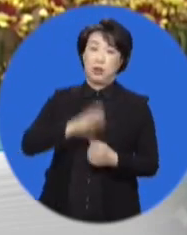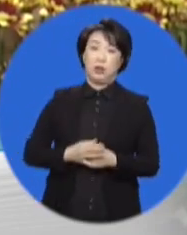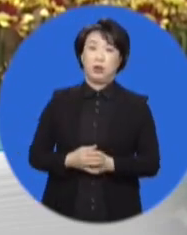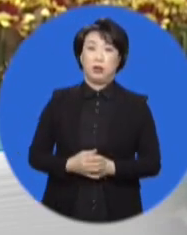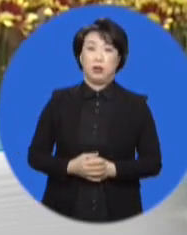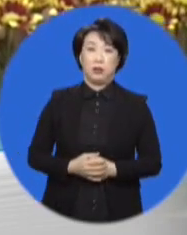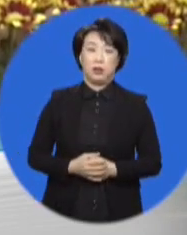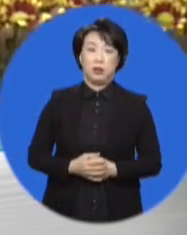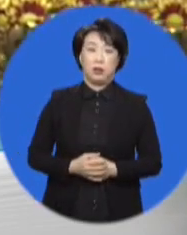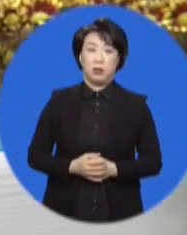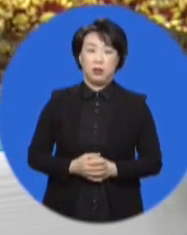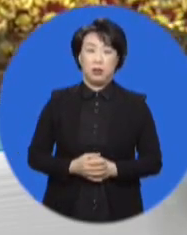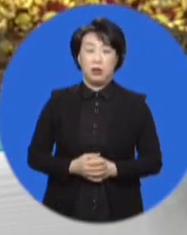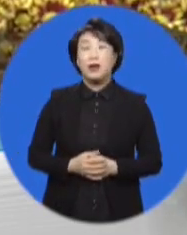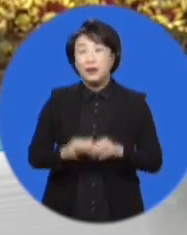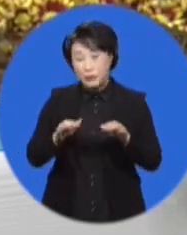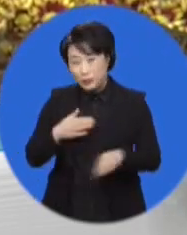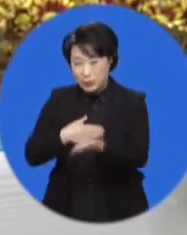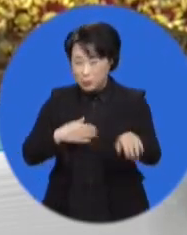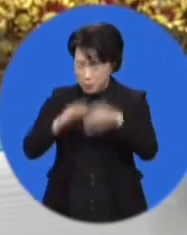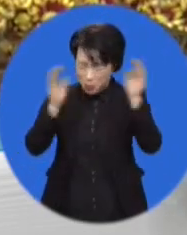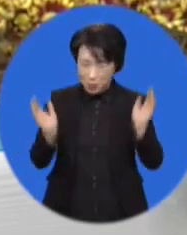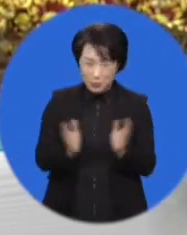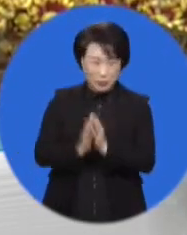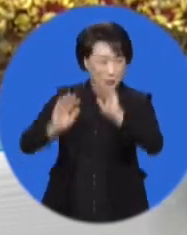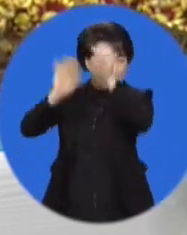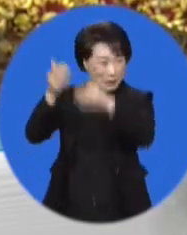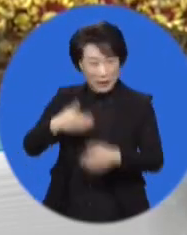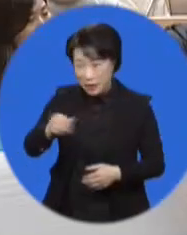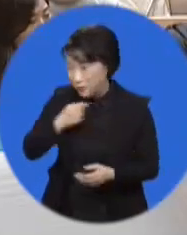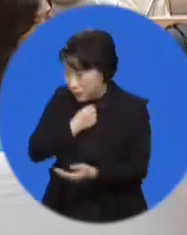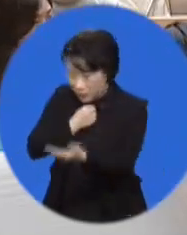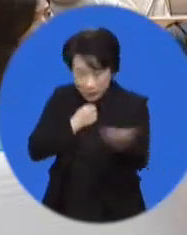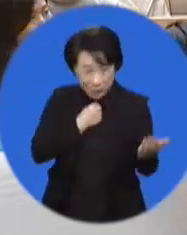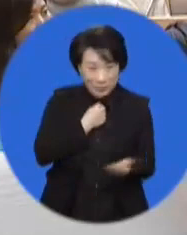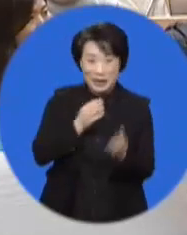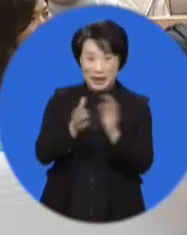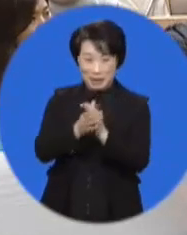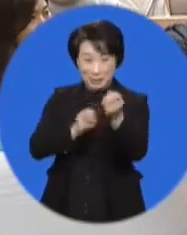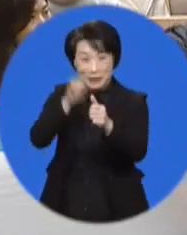말이야. 우리 천원 천국 가기 원하시면 아멘합시다.